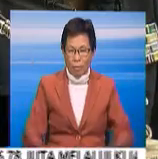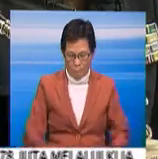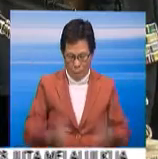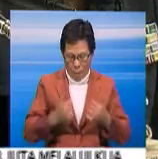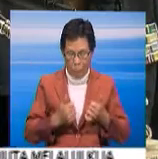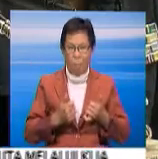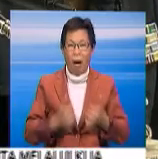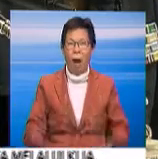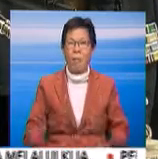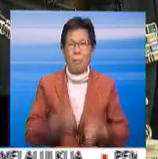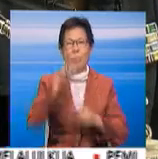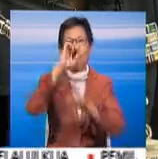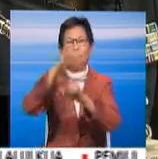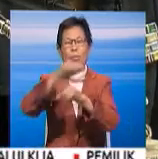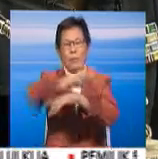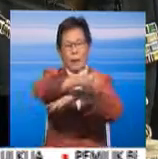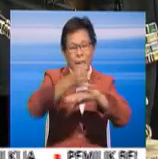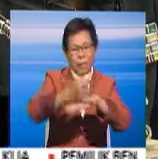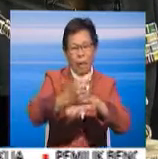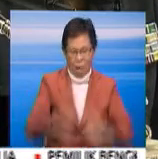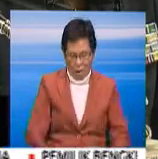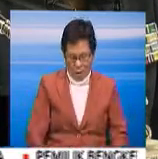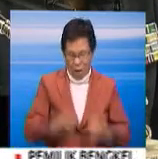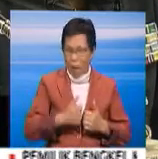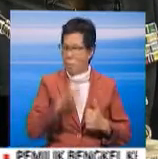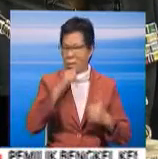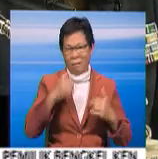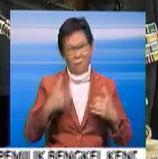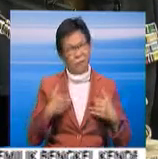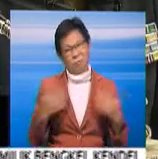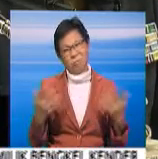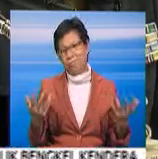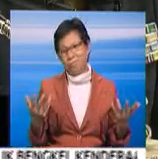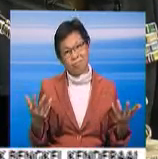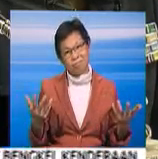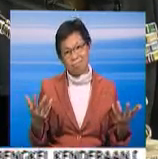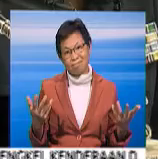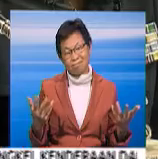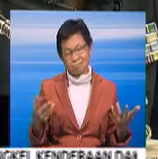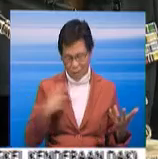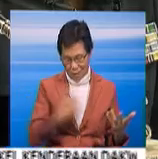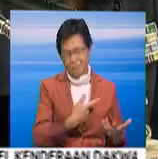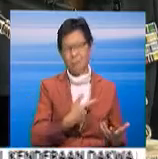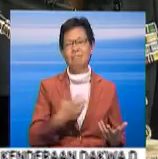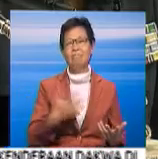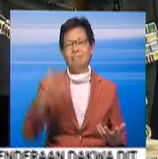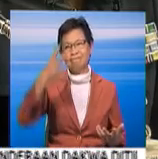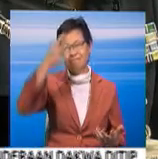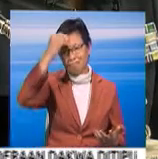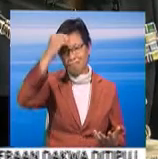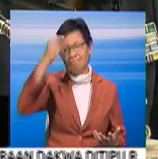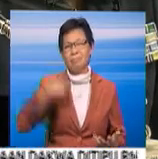palsu, di mana pengimport dan alamat tidak wujud. Dan juga kita mendapati bahawa